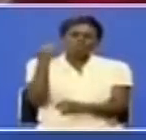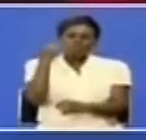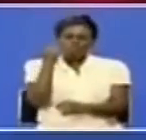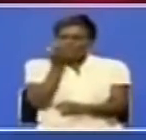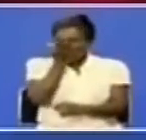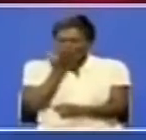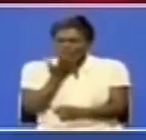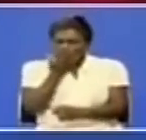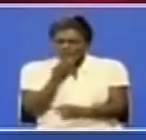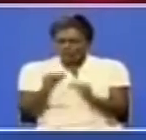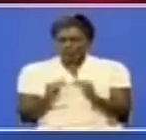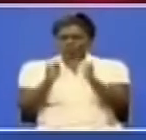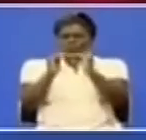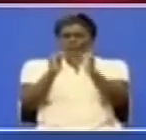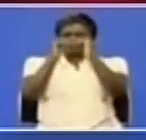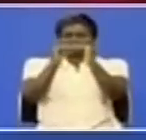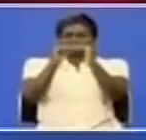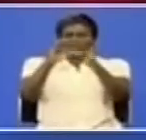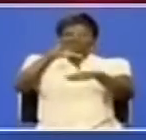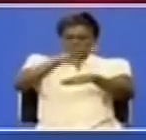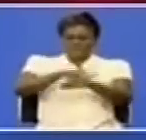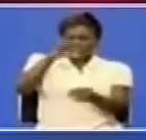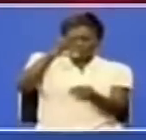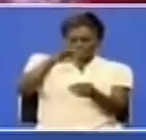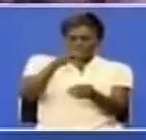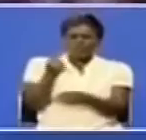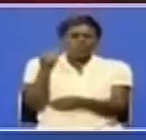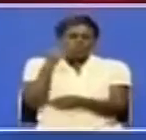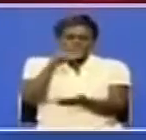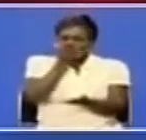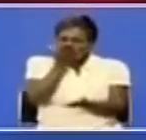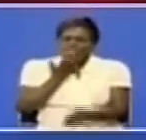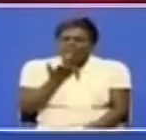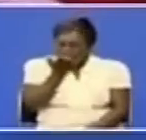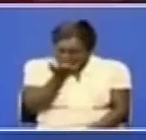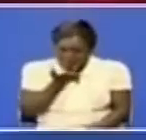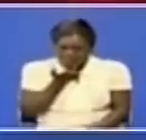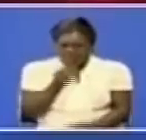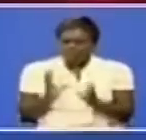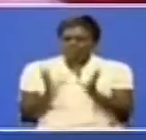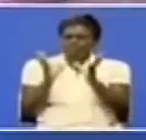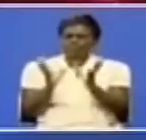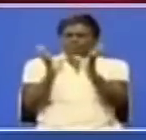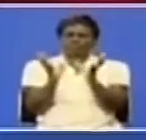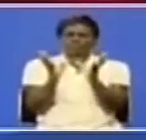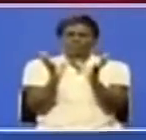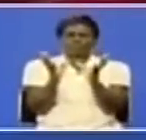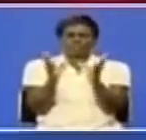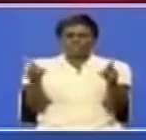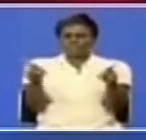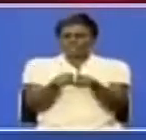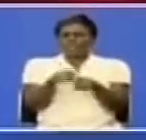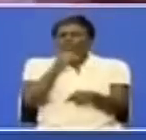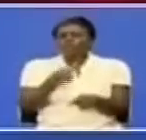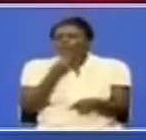mmoja wetu aende kule juu atuletea achali. Tukasukua mmoja wetu, tukamsukuma, hata msekretari alikuwa kwa